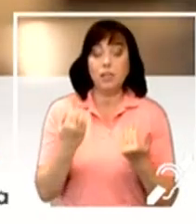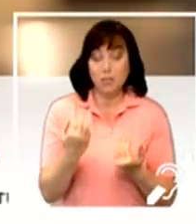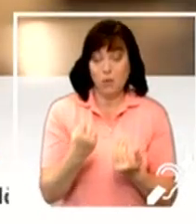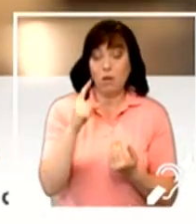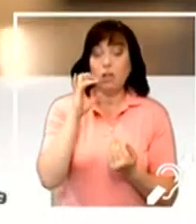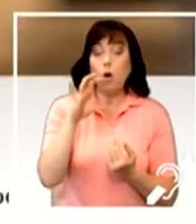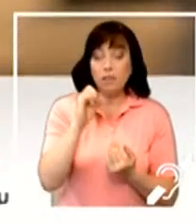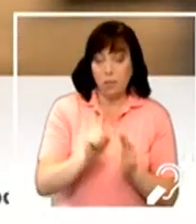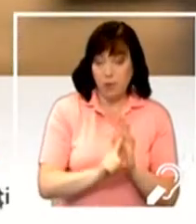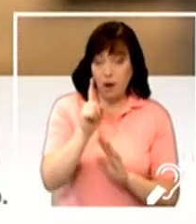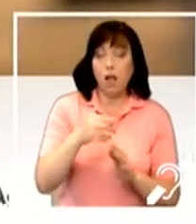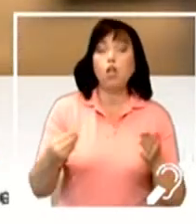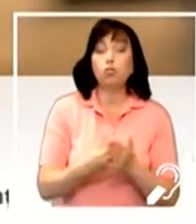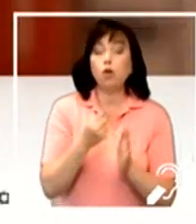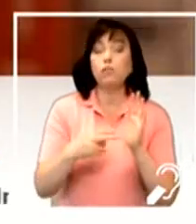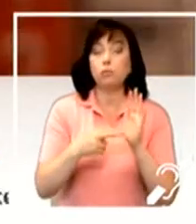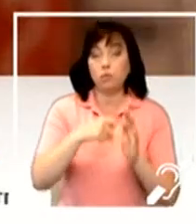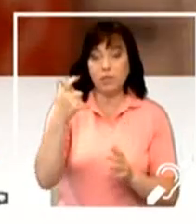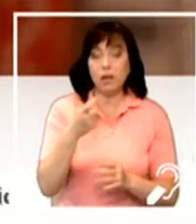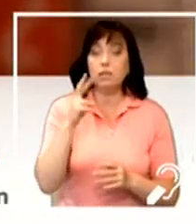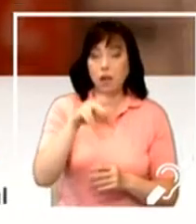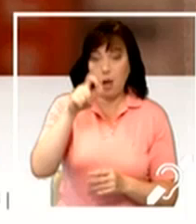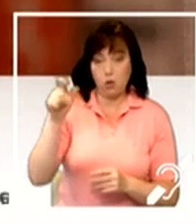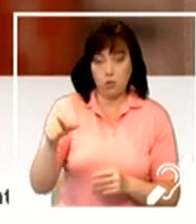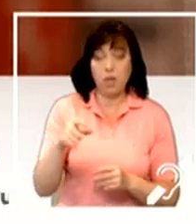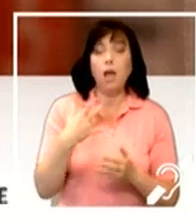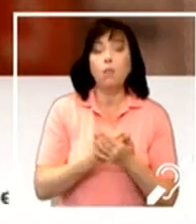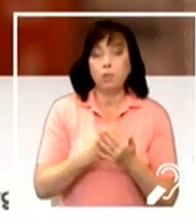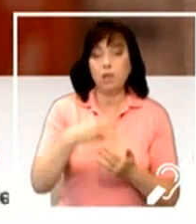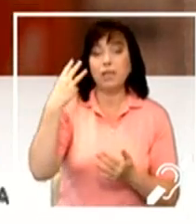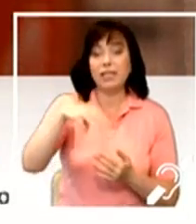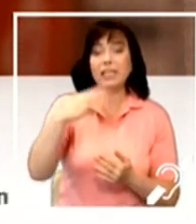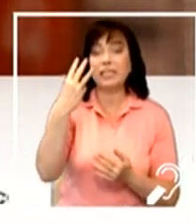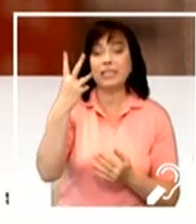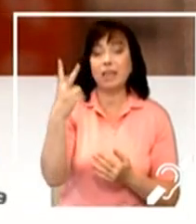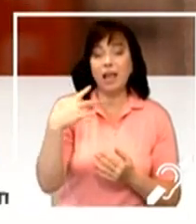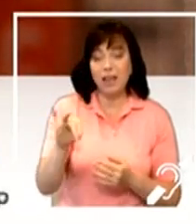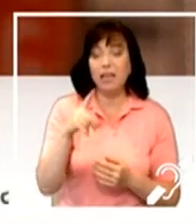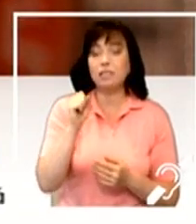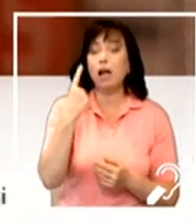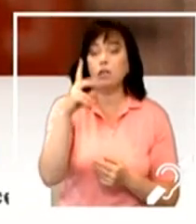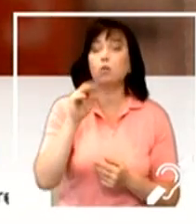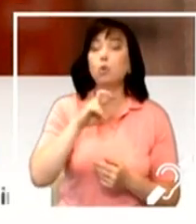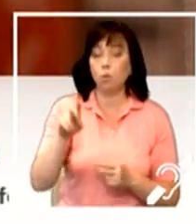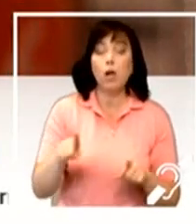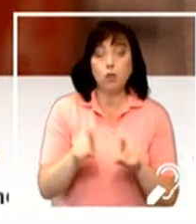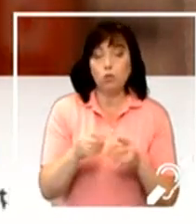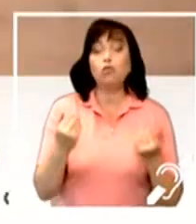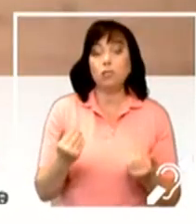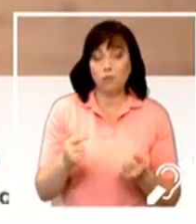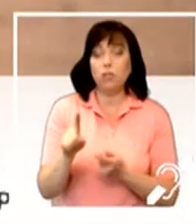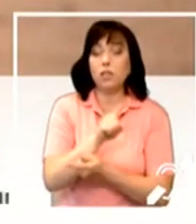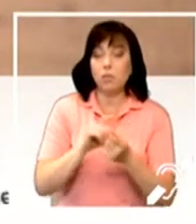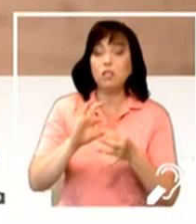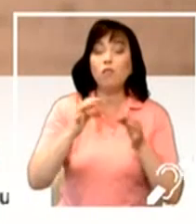octombrie, sunt aplicate și noile tarife de gaz pentru consumatori de aproape 30 de lei pentru metru cub de gaz. Tot de astăzi se